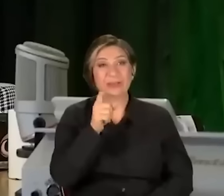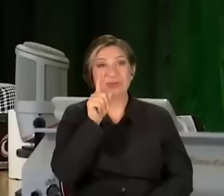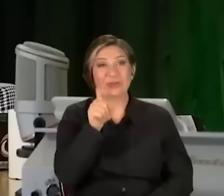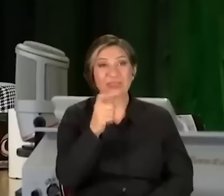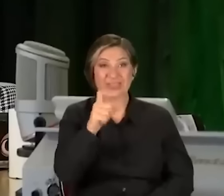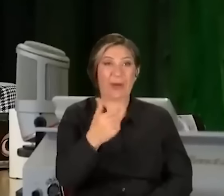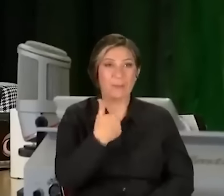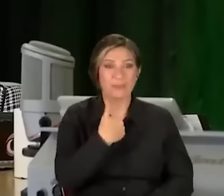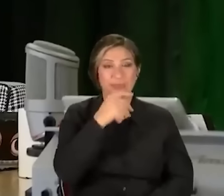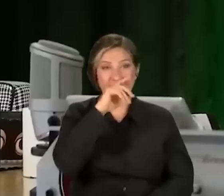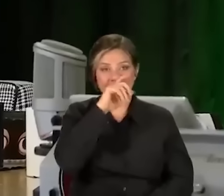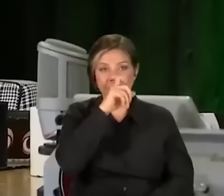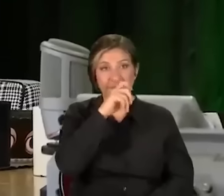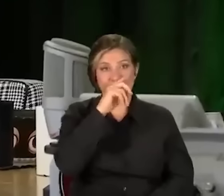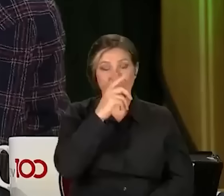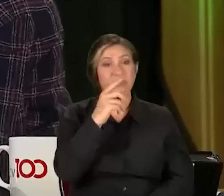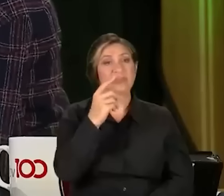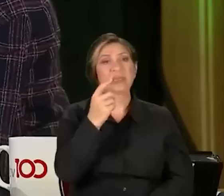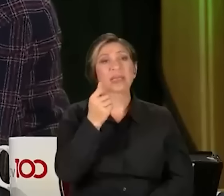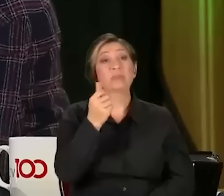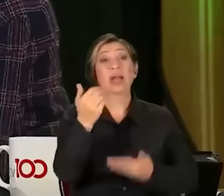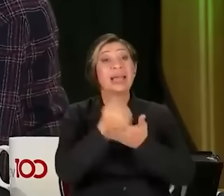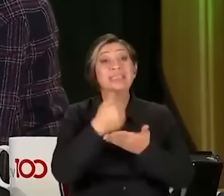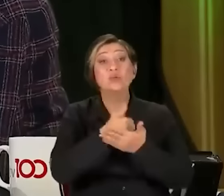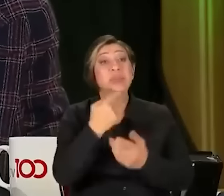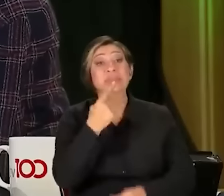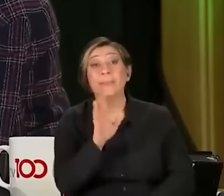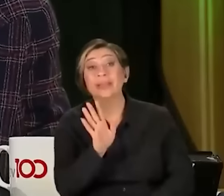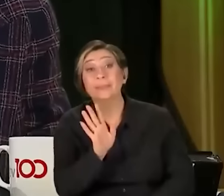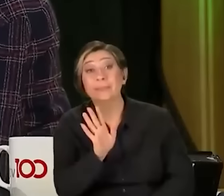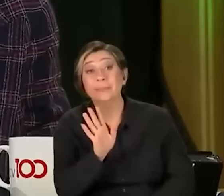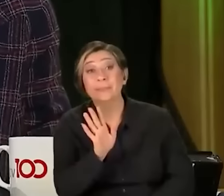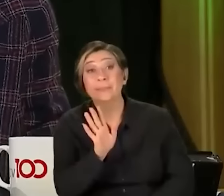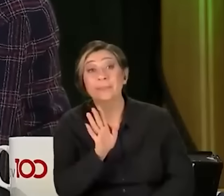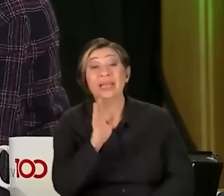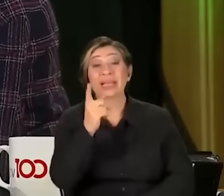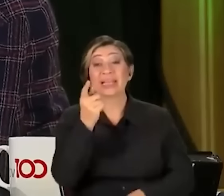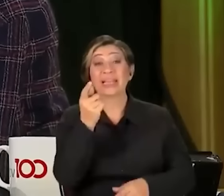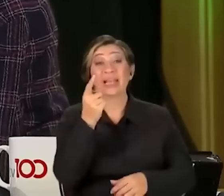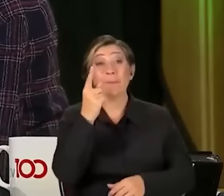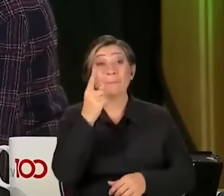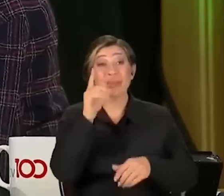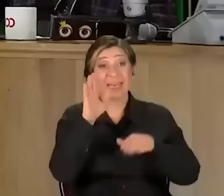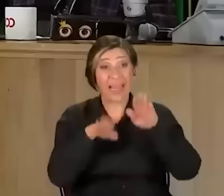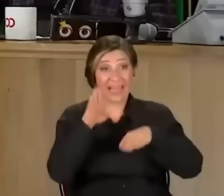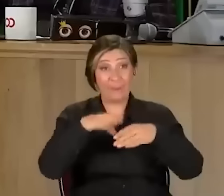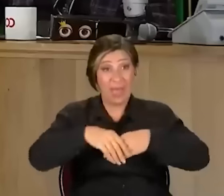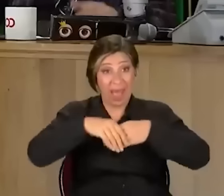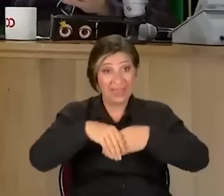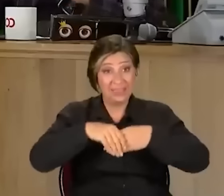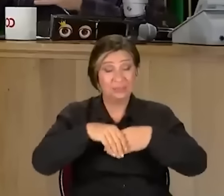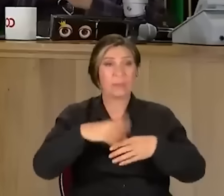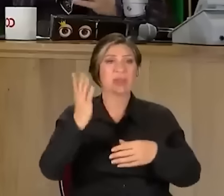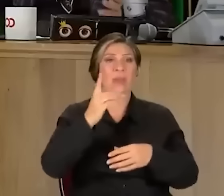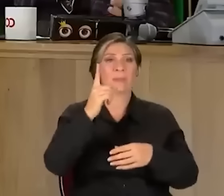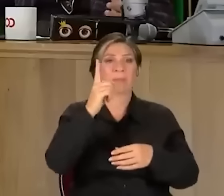soru bu yani. Hayır. Yani şöyle. Kaç para kazanıyorsun demedim. Kaç paraya... Bir reklam anlaşmasından mı kaç yani